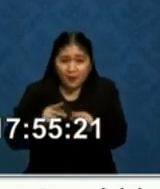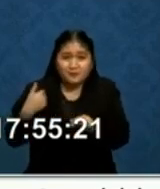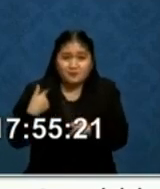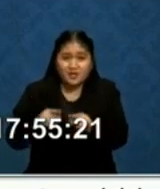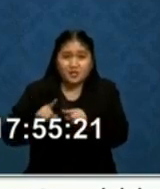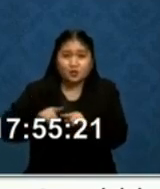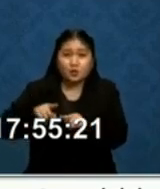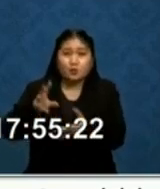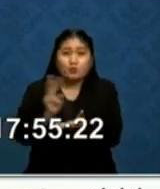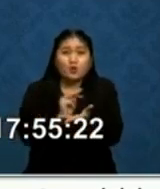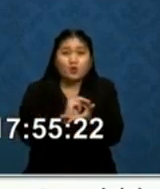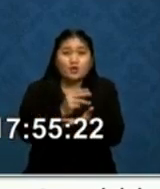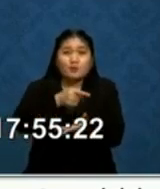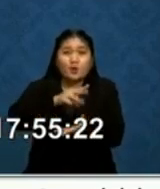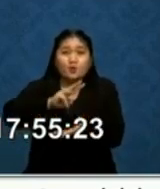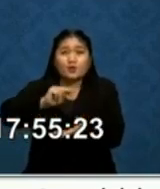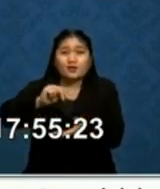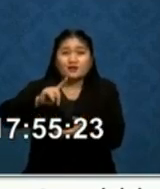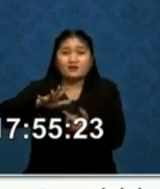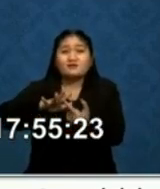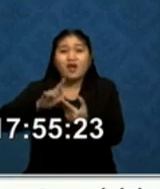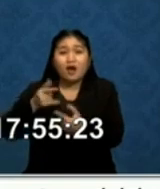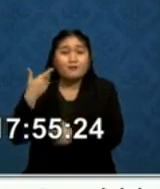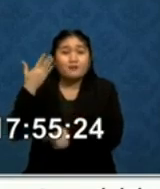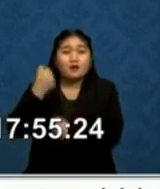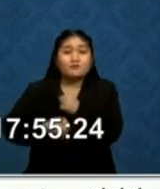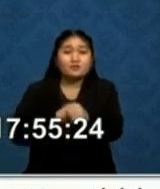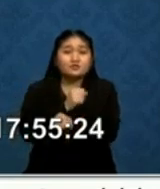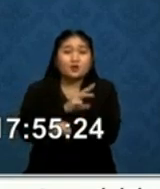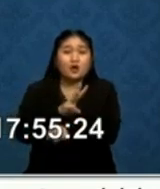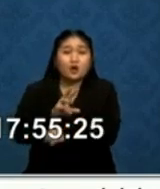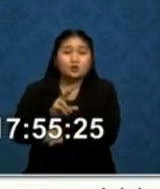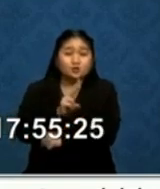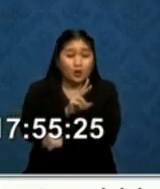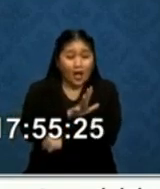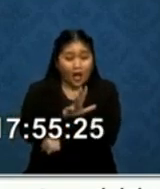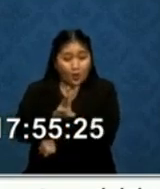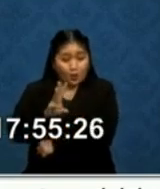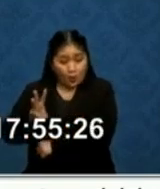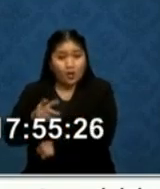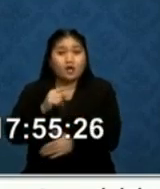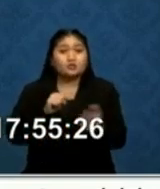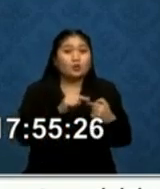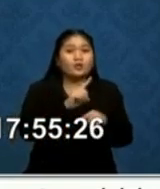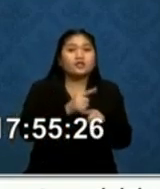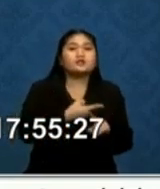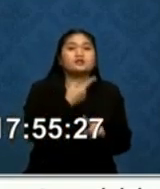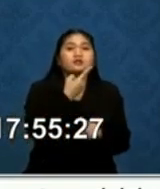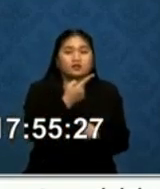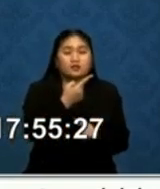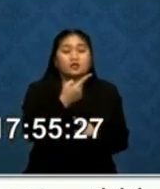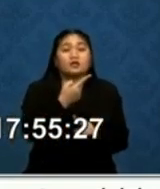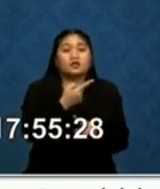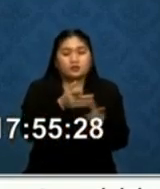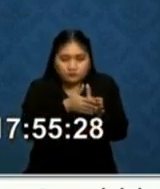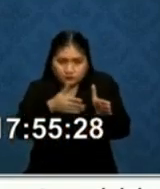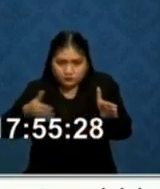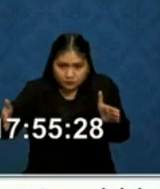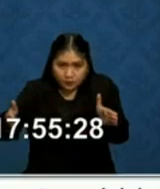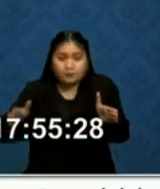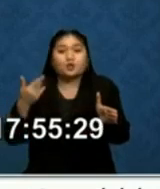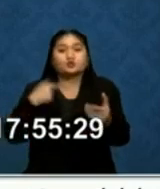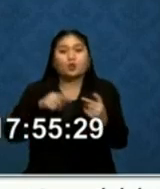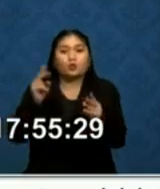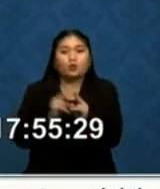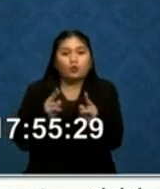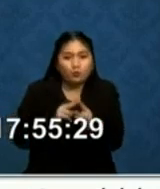1จากมูลนิธิปวีณาหงสกุลค่ะเมื่อปี2566ค่ะตั้งแต่1มกราคมถึง27ธันวาคมมีผู้ร้องเรียนกรณีถูกข่ม